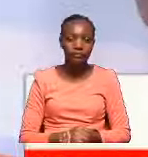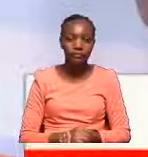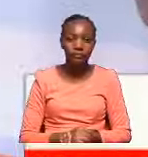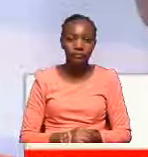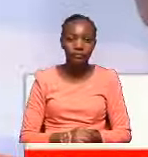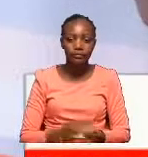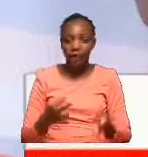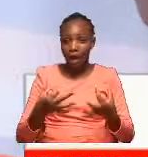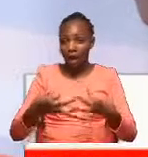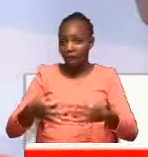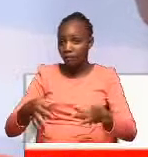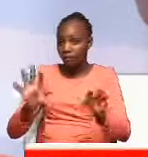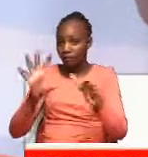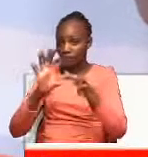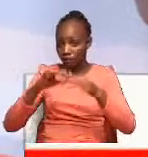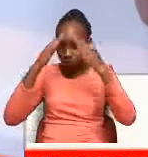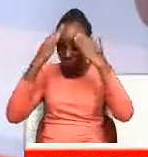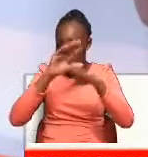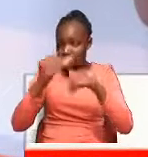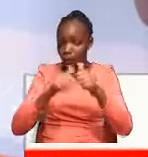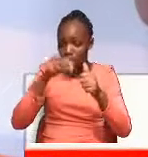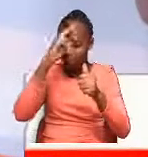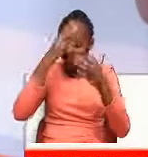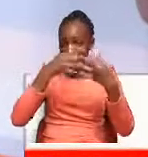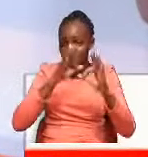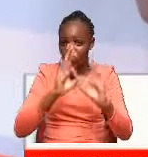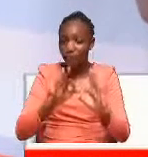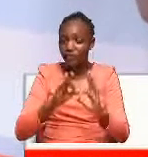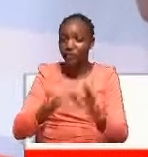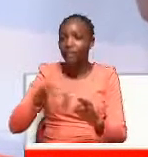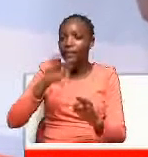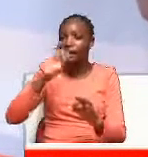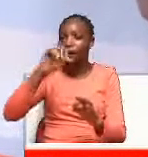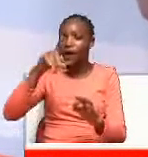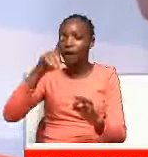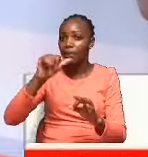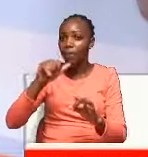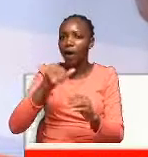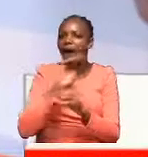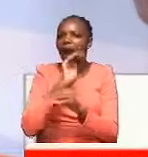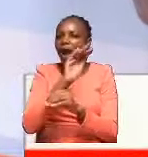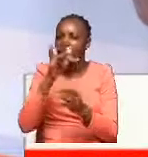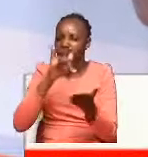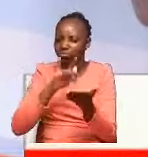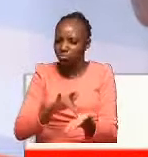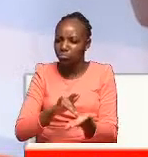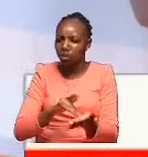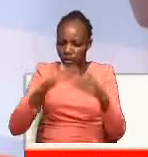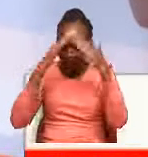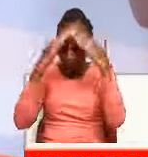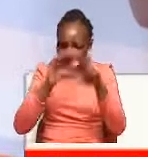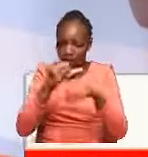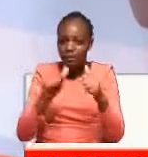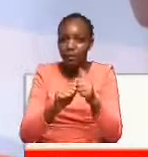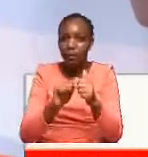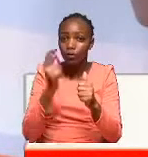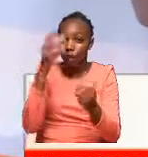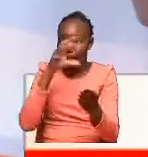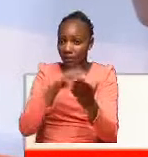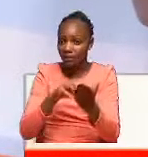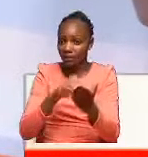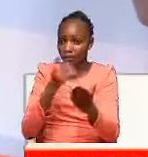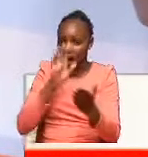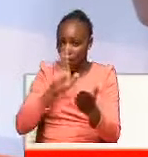kuangazia utendakazi wa polisi ya IPOA imehimizwa kuchunguza kisa ambapo mwanamume mmoja anayedaiwa kuhudumu katika kikosi cha